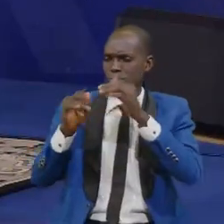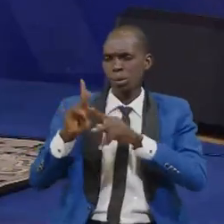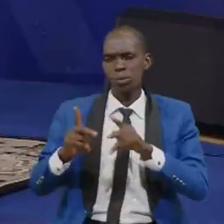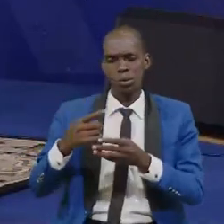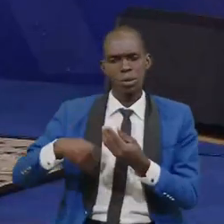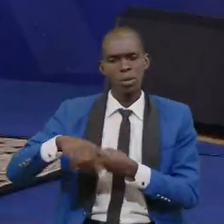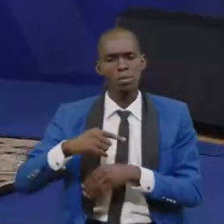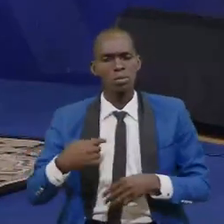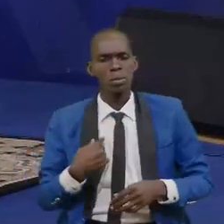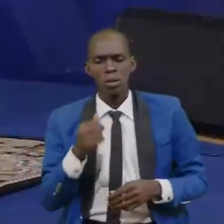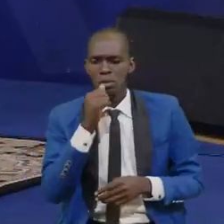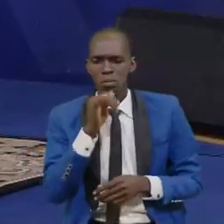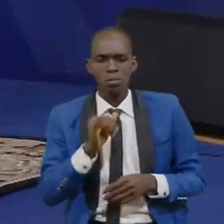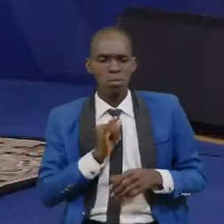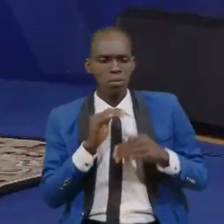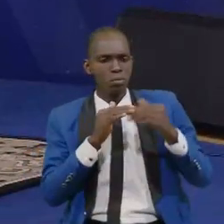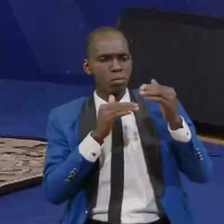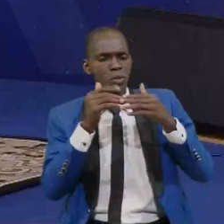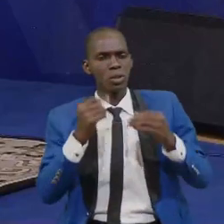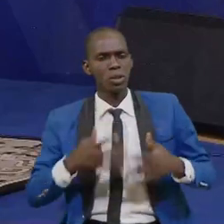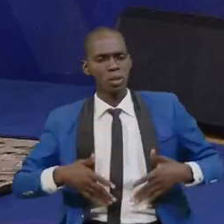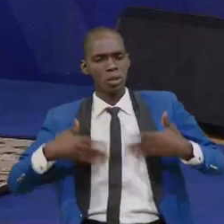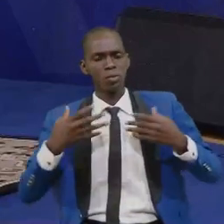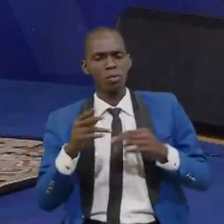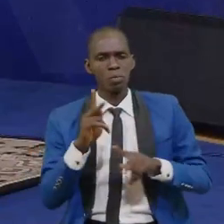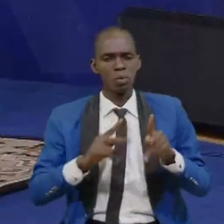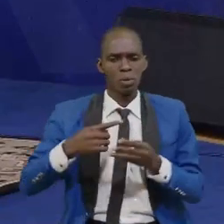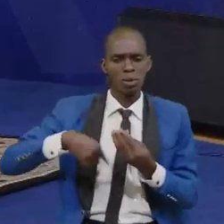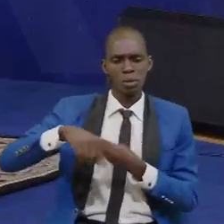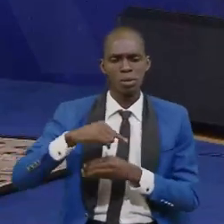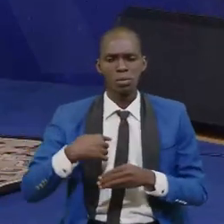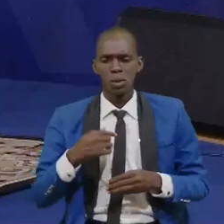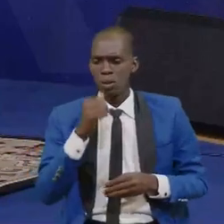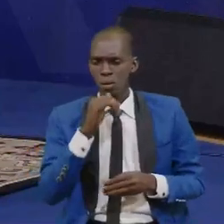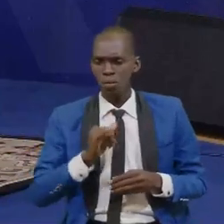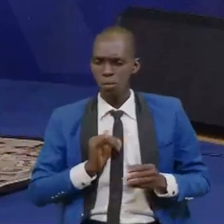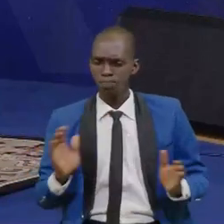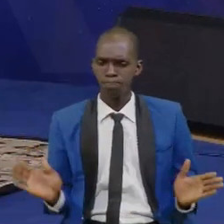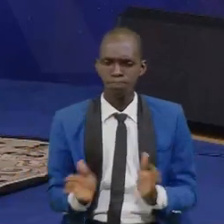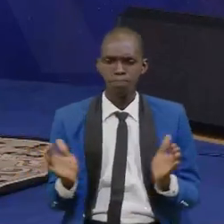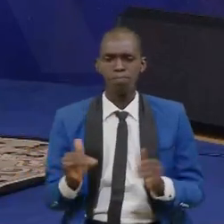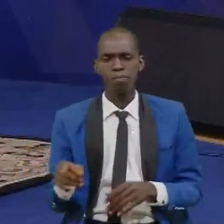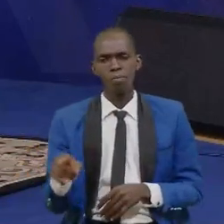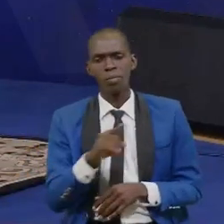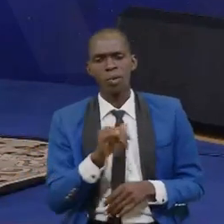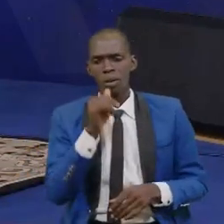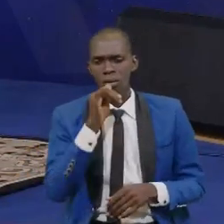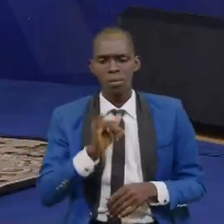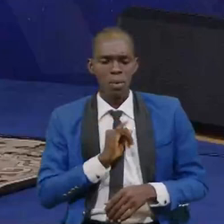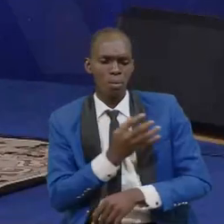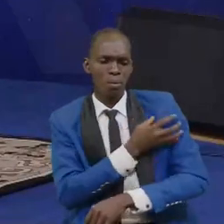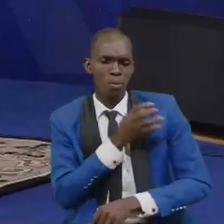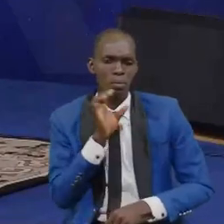moi? Est-ce que j'édifie les gens? Est-ce que je les élève? Est-ce que je